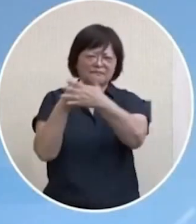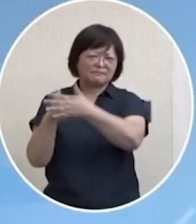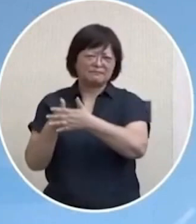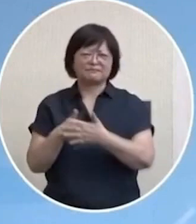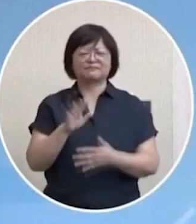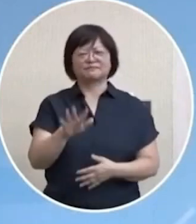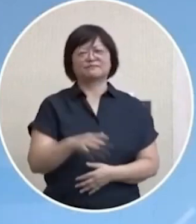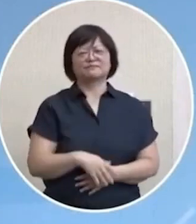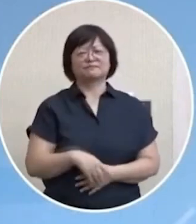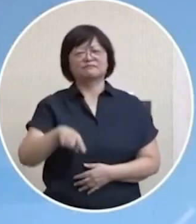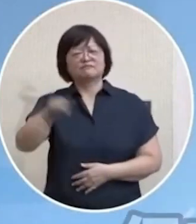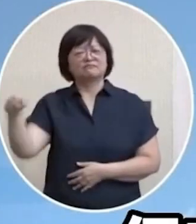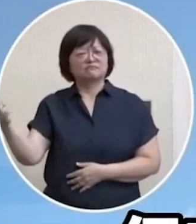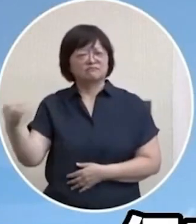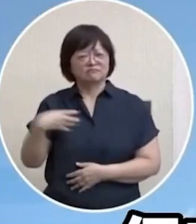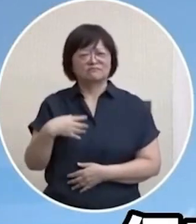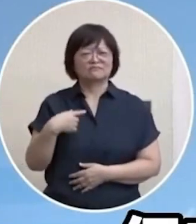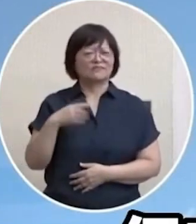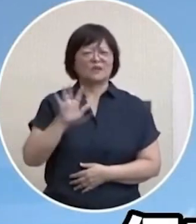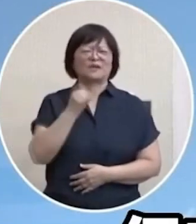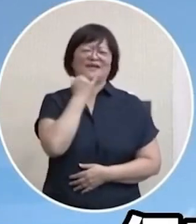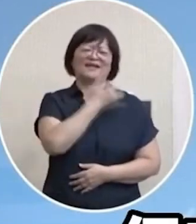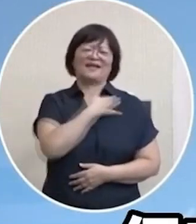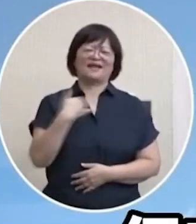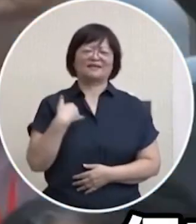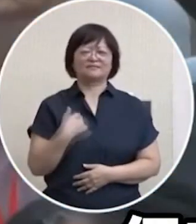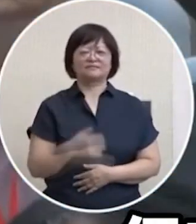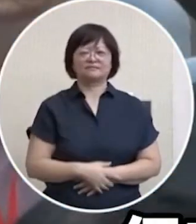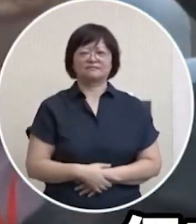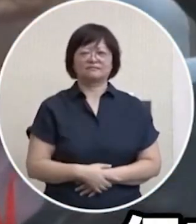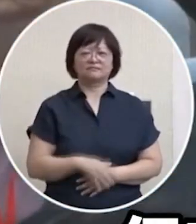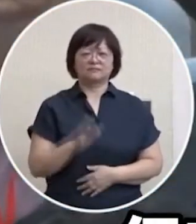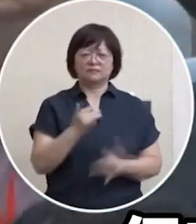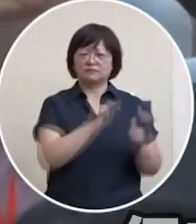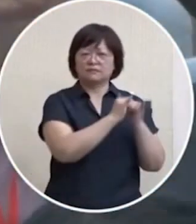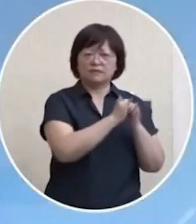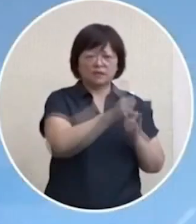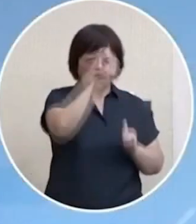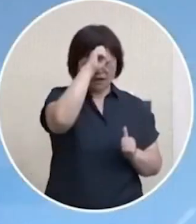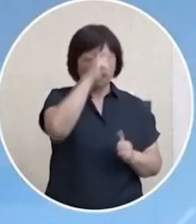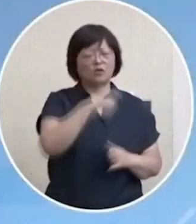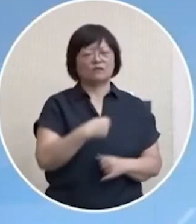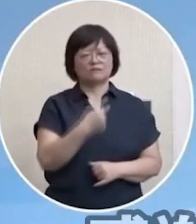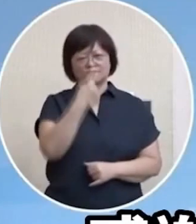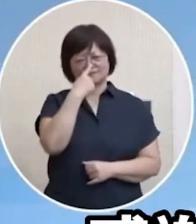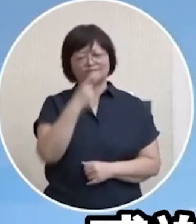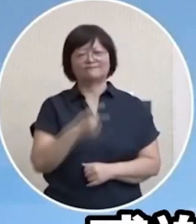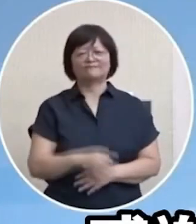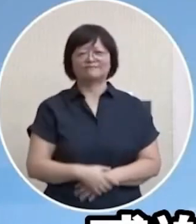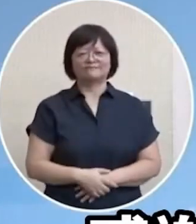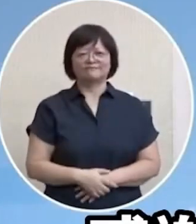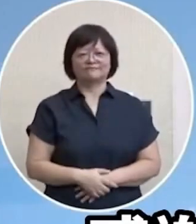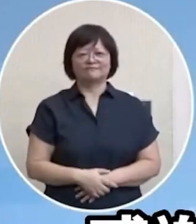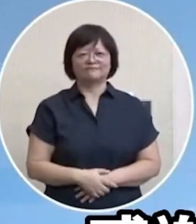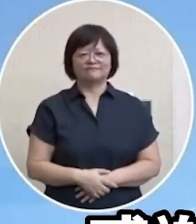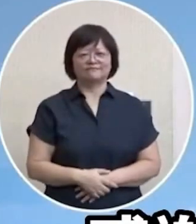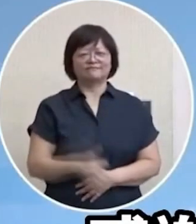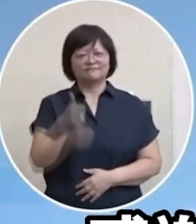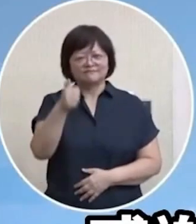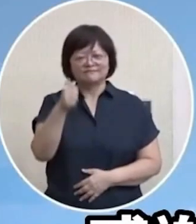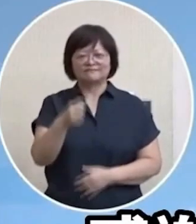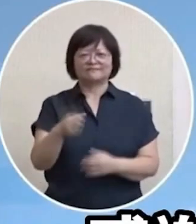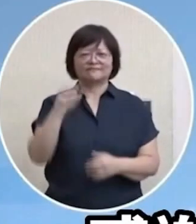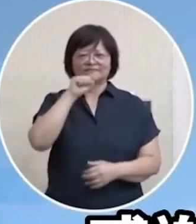不可能，但在全体人民的齐齐应盼之下，感谢台积电和慈